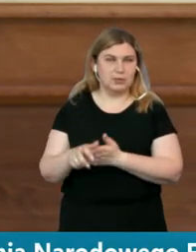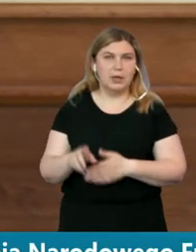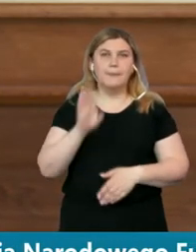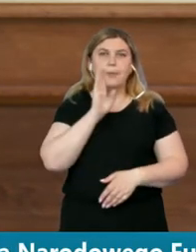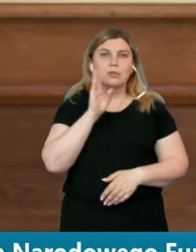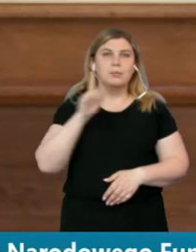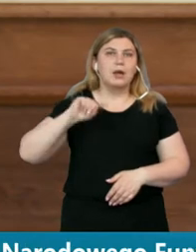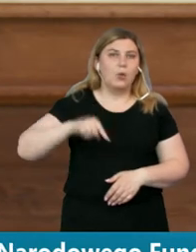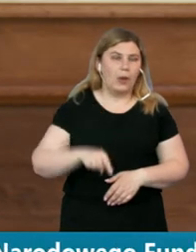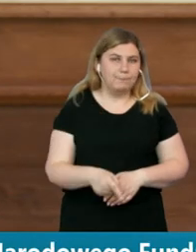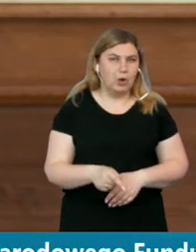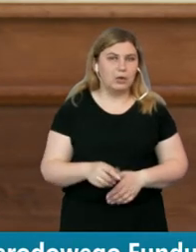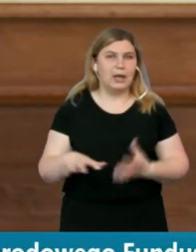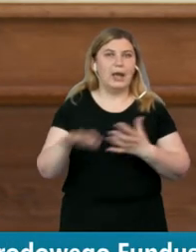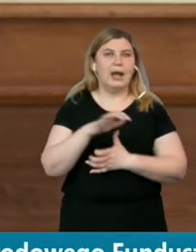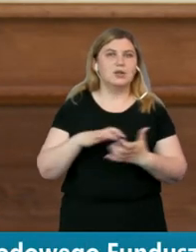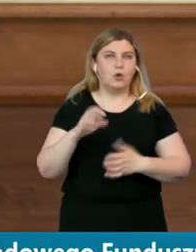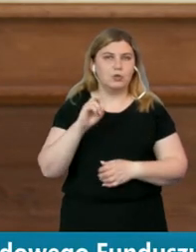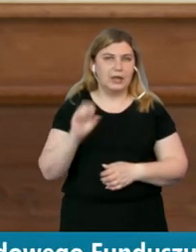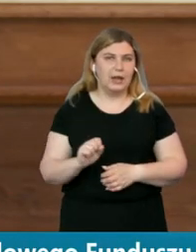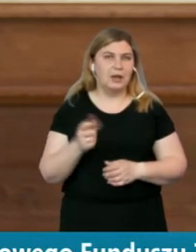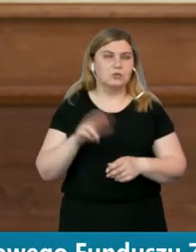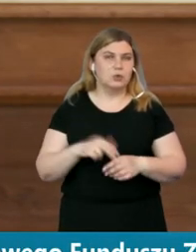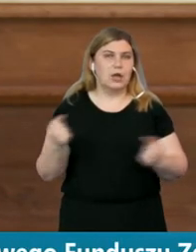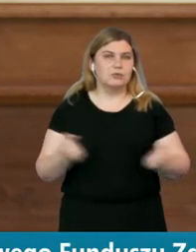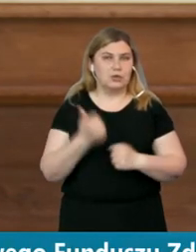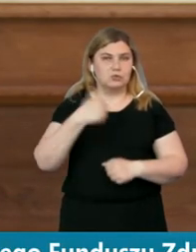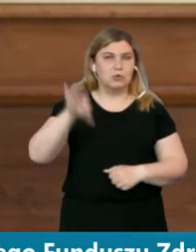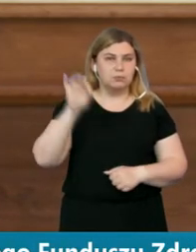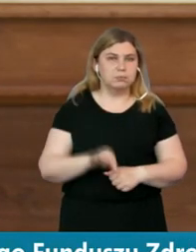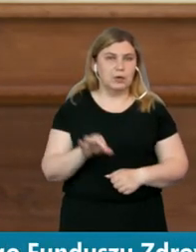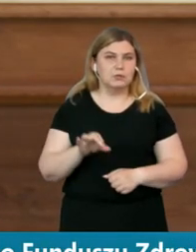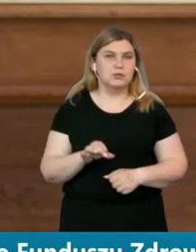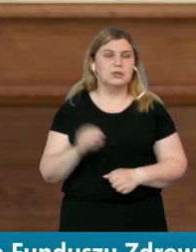Głębokie, podobnie Arkonka, która już działa w 100%. Jeszcze tam